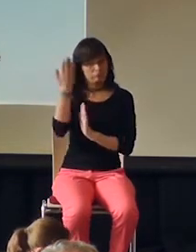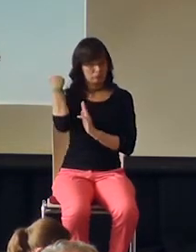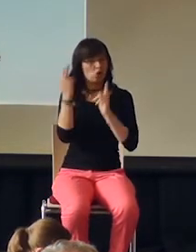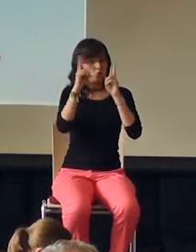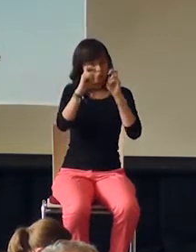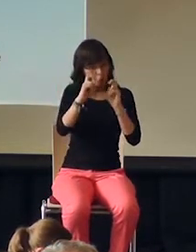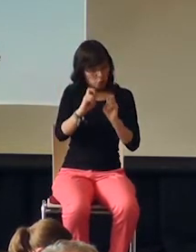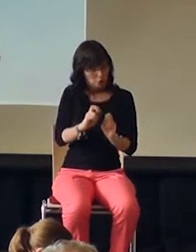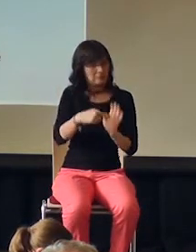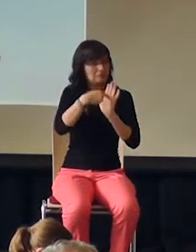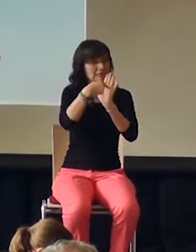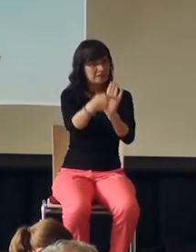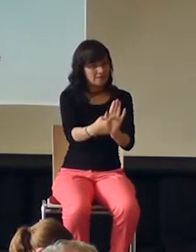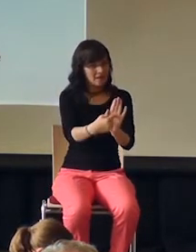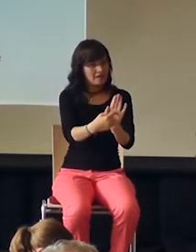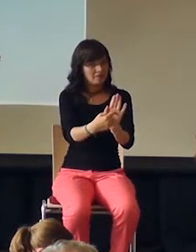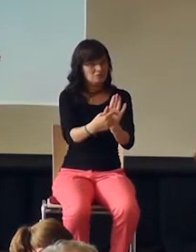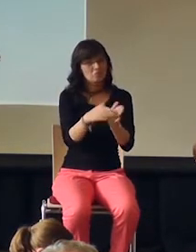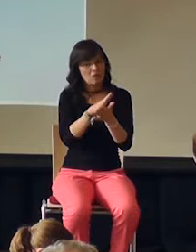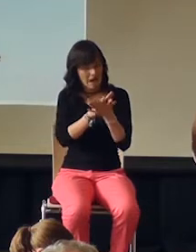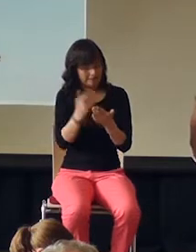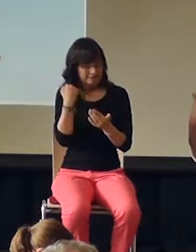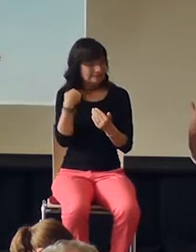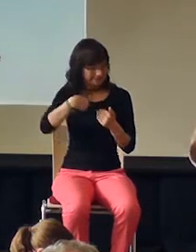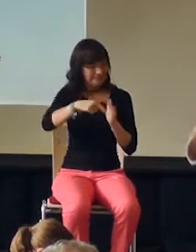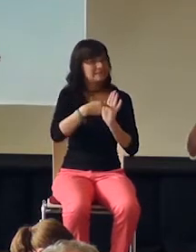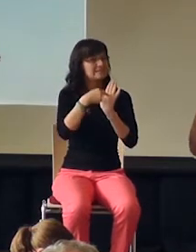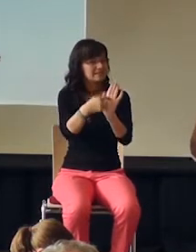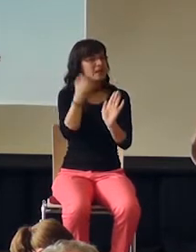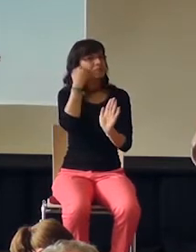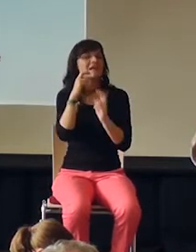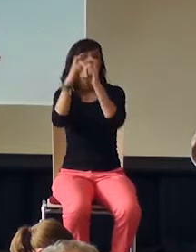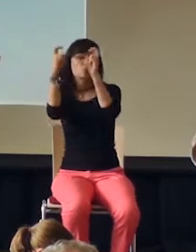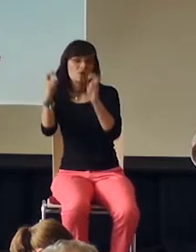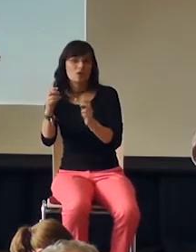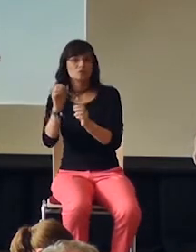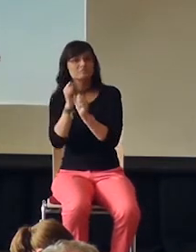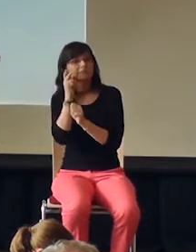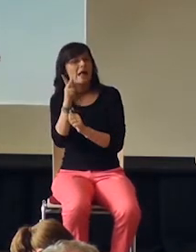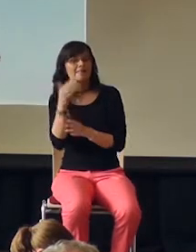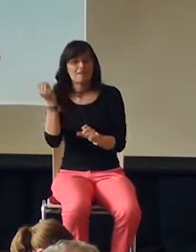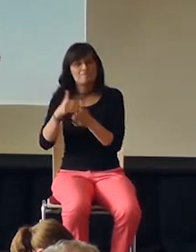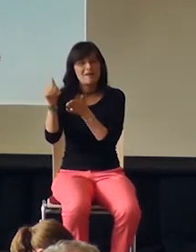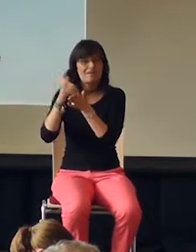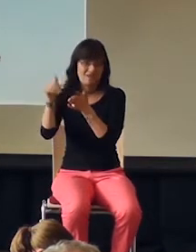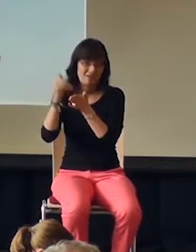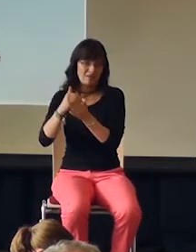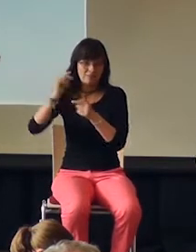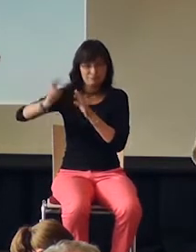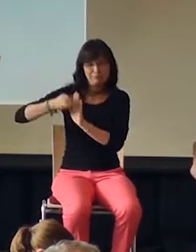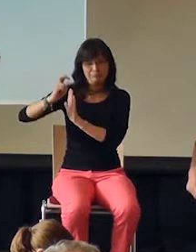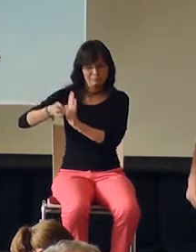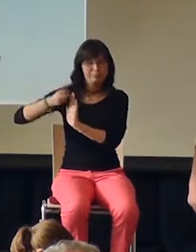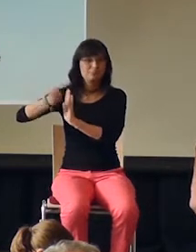gezeigt, dass Sie diese einfachen Maßnahmen, die Sie gleich sehen werden, zu Hause fortführen. Jeden Tag. Gut, wir